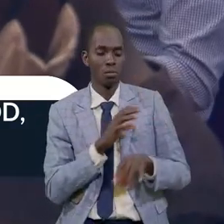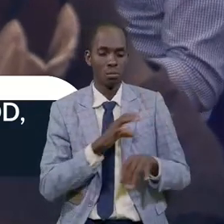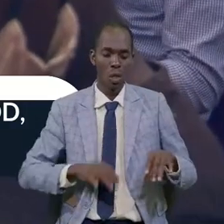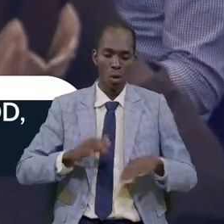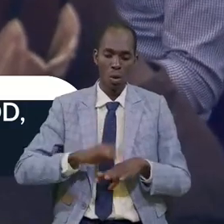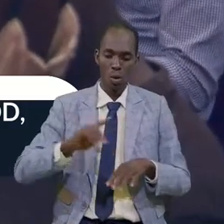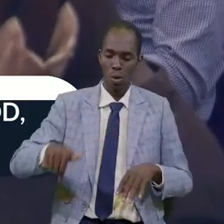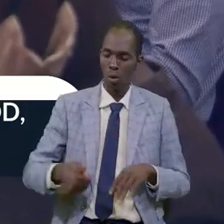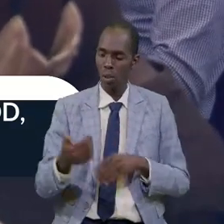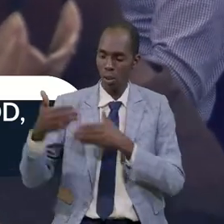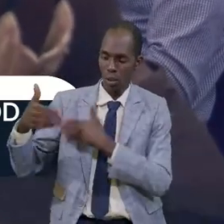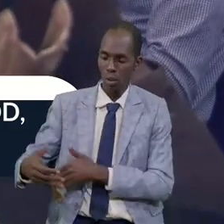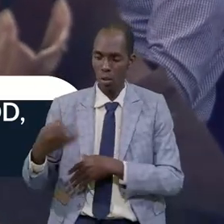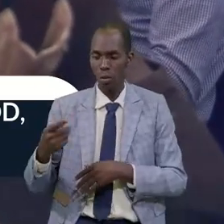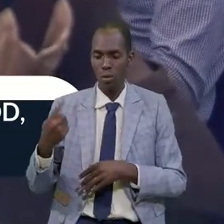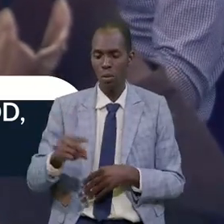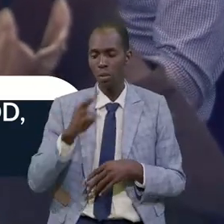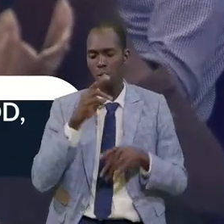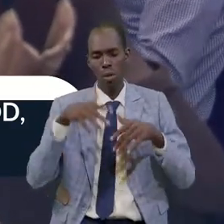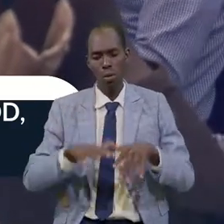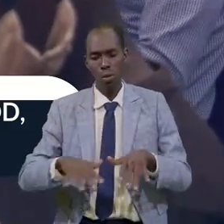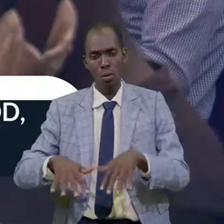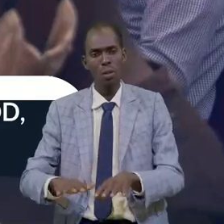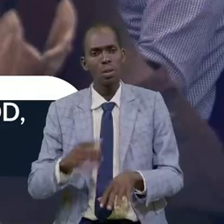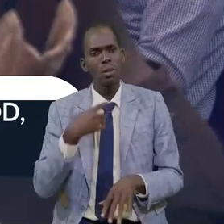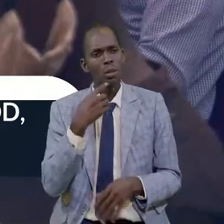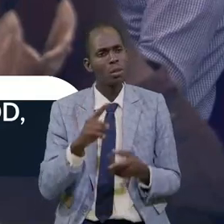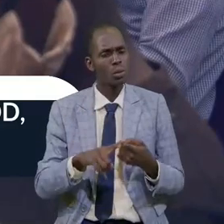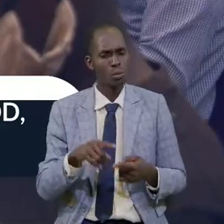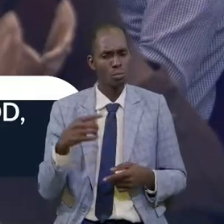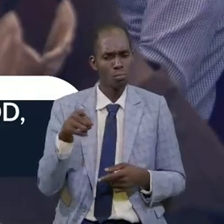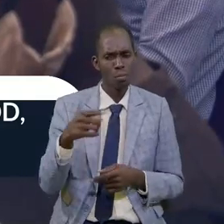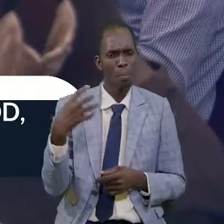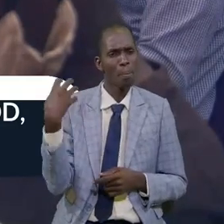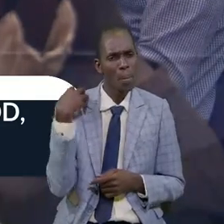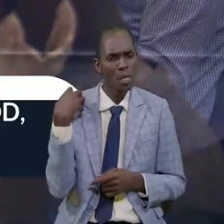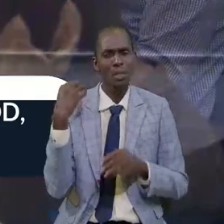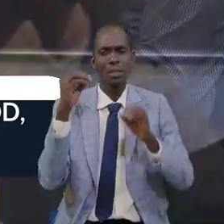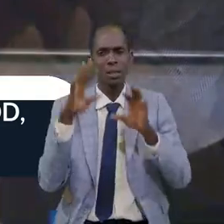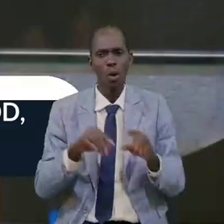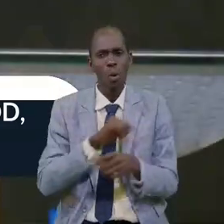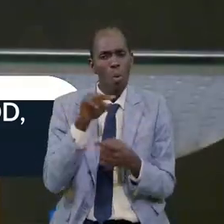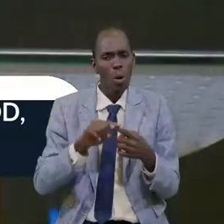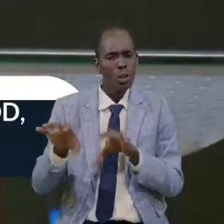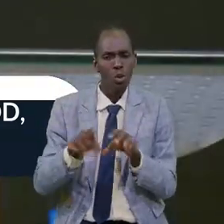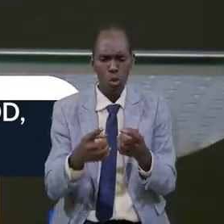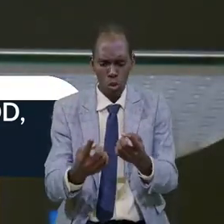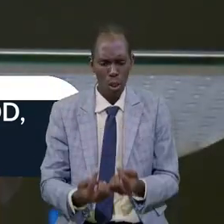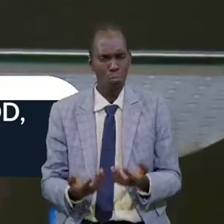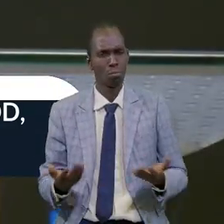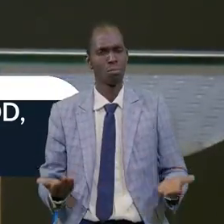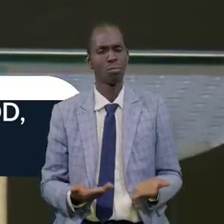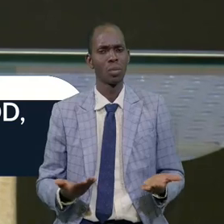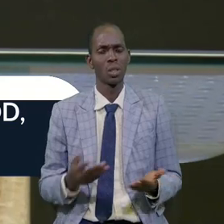la mer, il lui dit, « Rabbi, maître, enseignant, quand es-tu